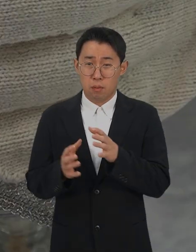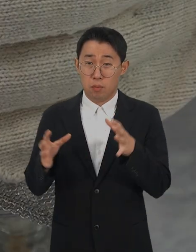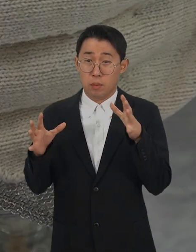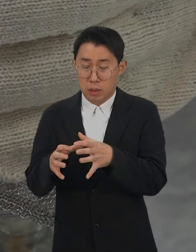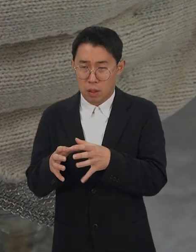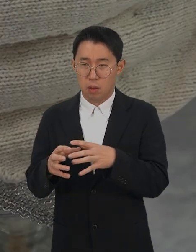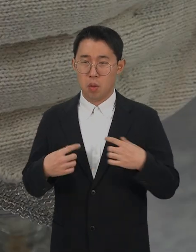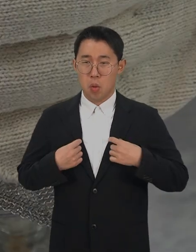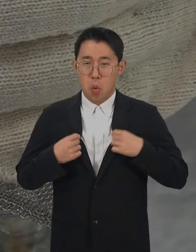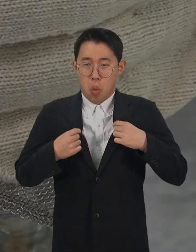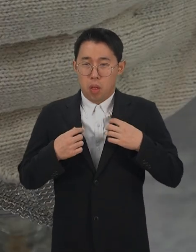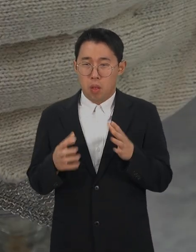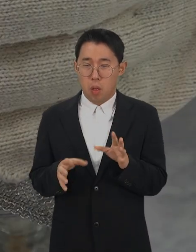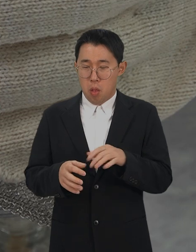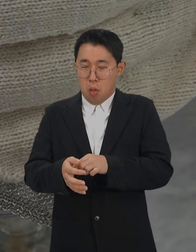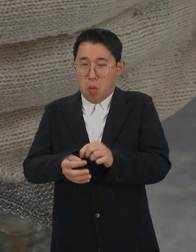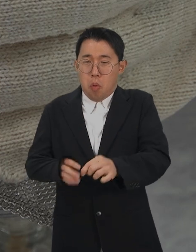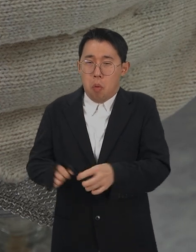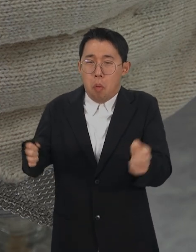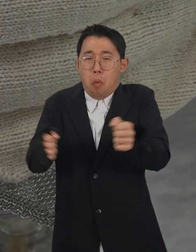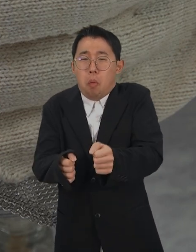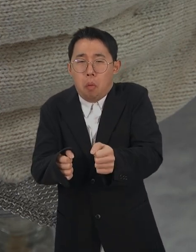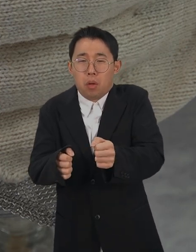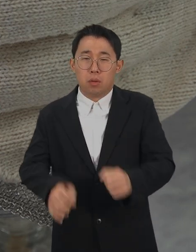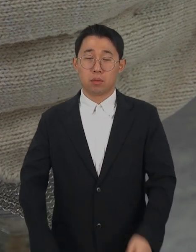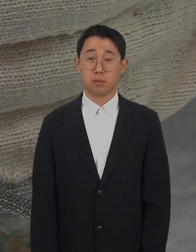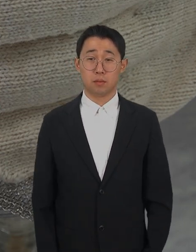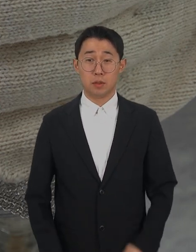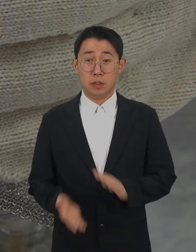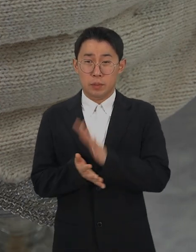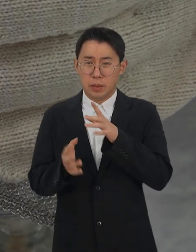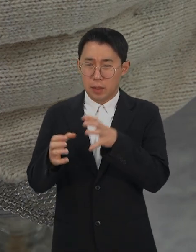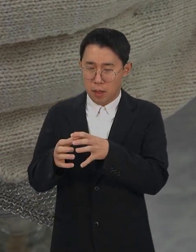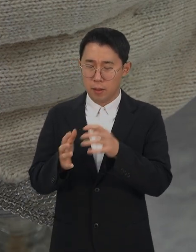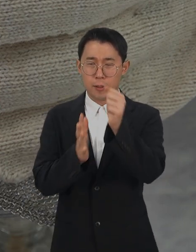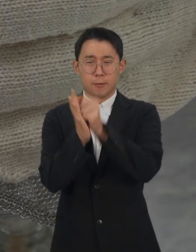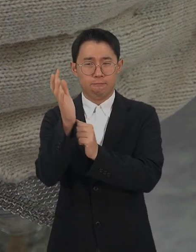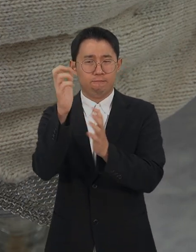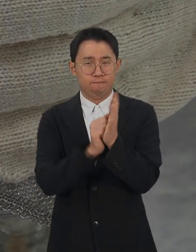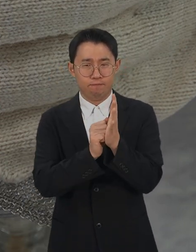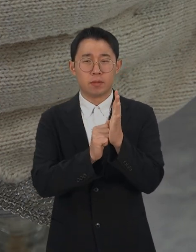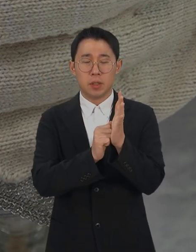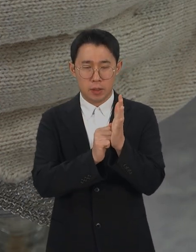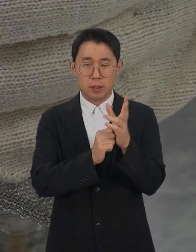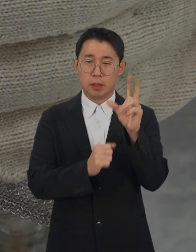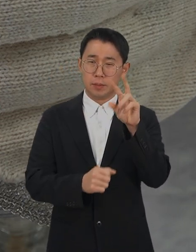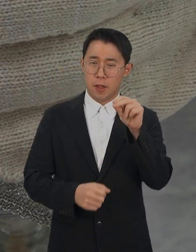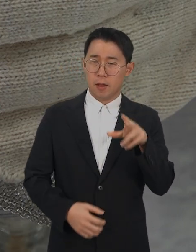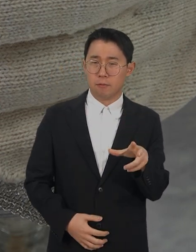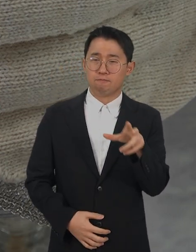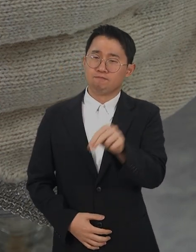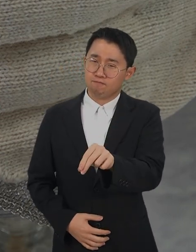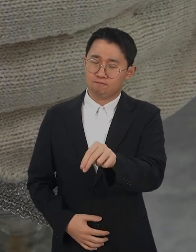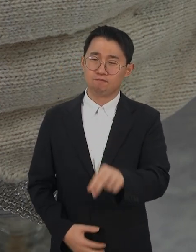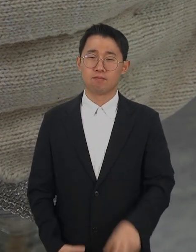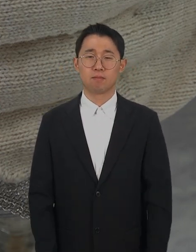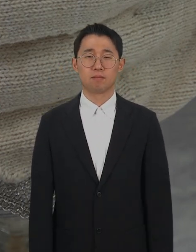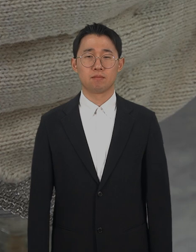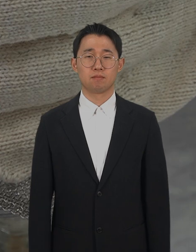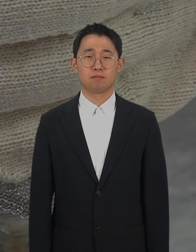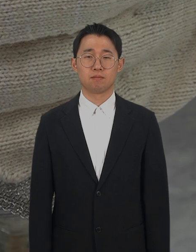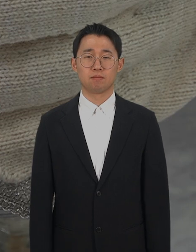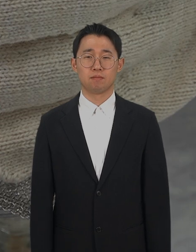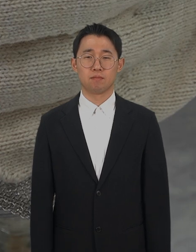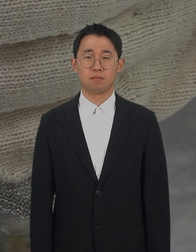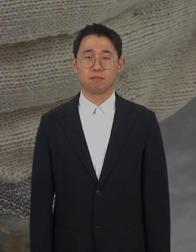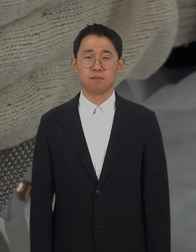뜨거운 물체를 만질 때는 옷 소매로 잡는다. 뜨거운 물체를 만질 때는 장갑을 끼거나 집게를 사용한다.